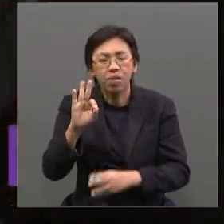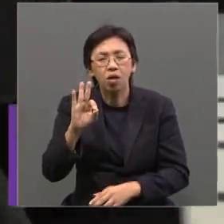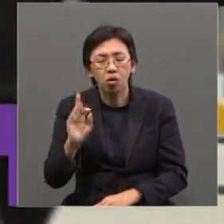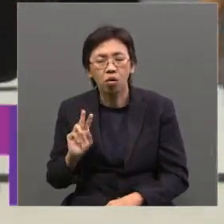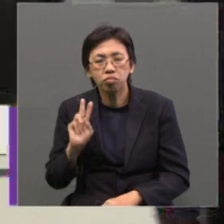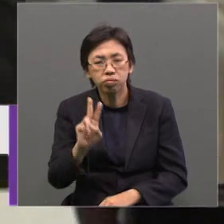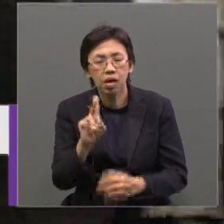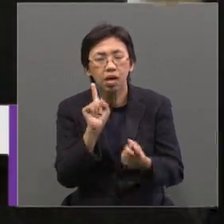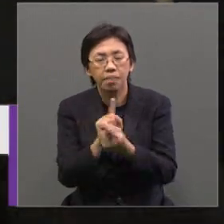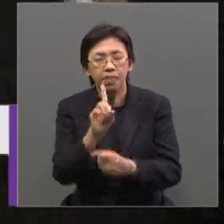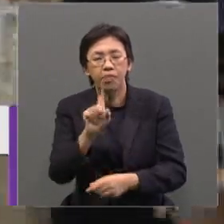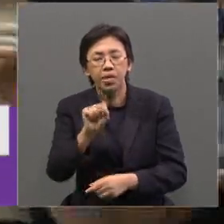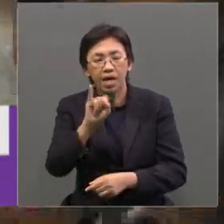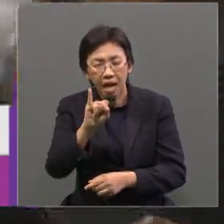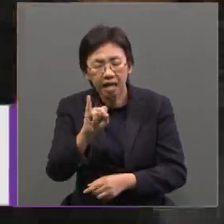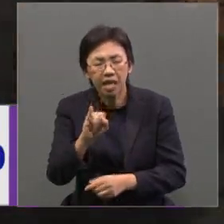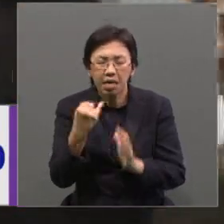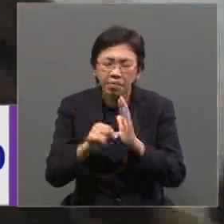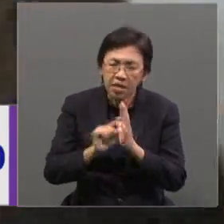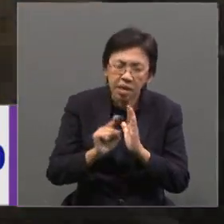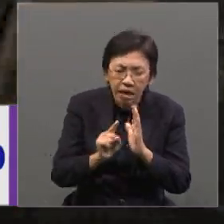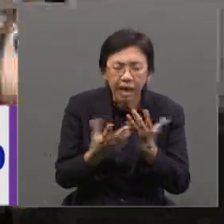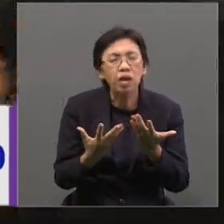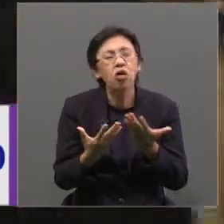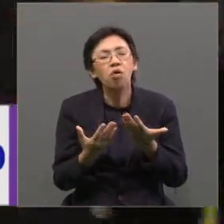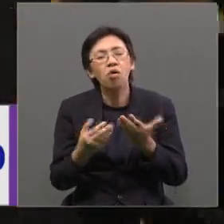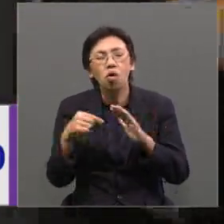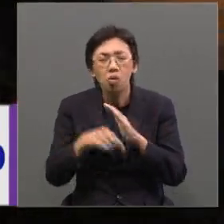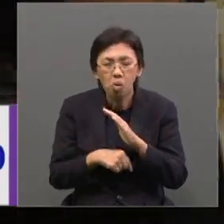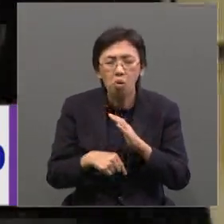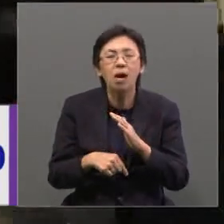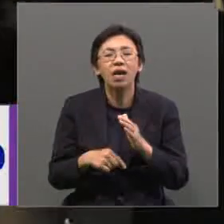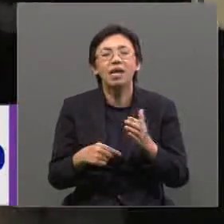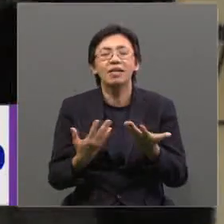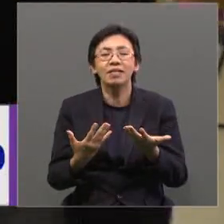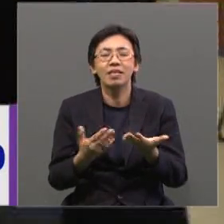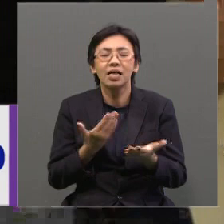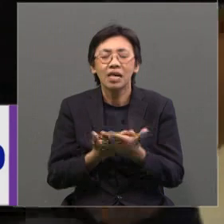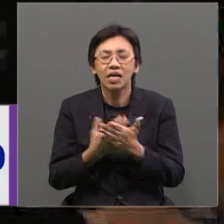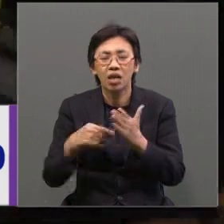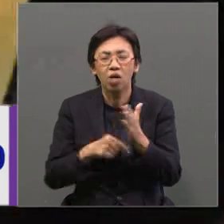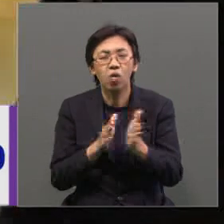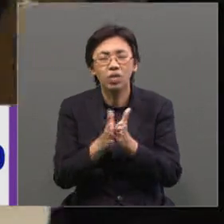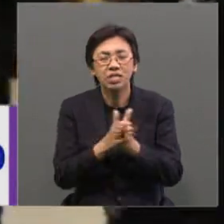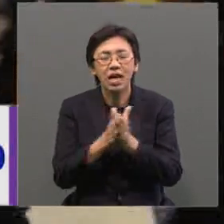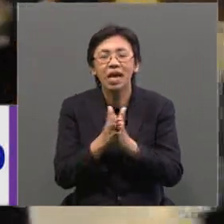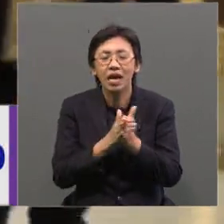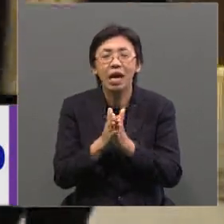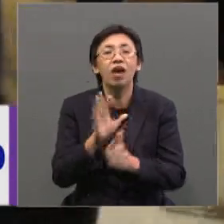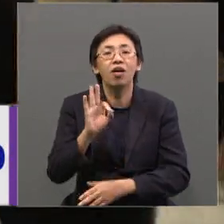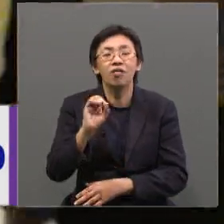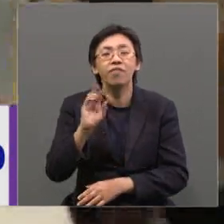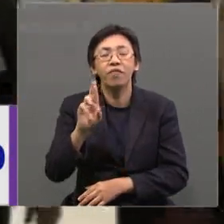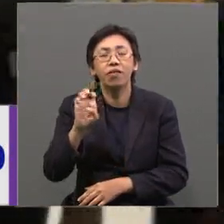พยานเกี่ยวกับความผิดฐานฟอกเงินและความผิดอื่นซึ่งมันสืบเนื่องมาจากคดีช่อโกงแชร์ Forex 3D